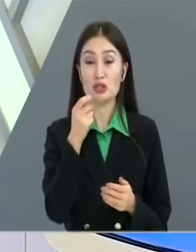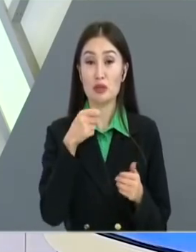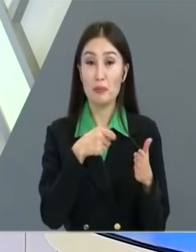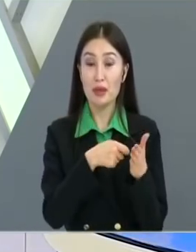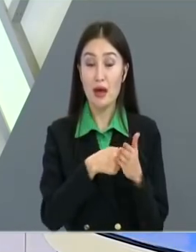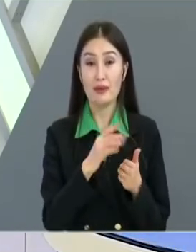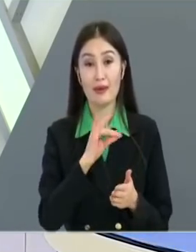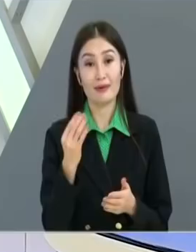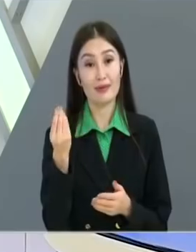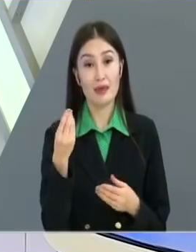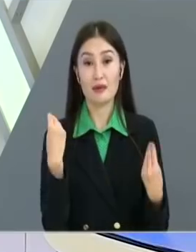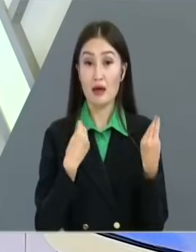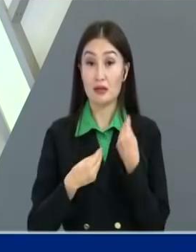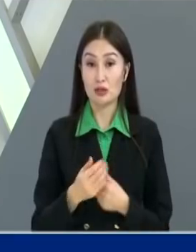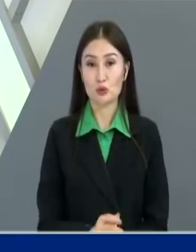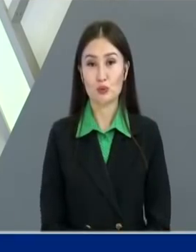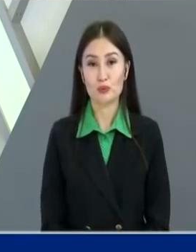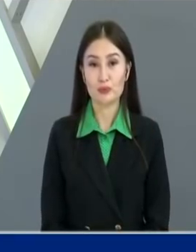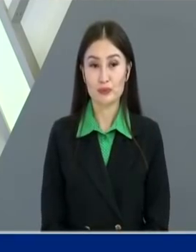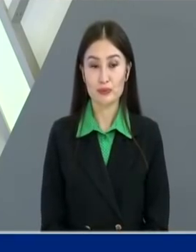и деньги.